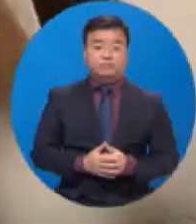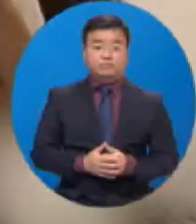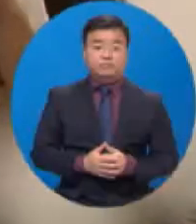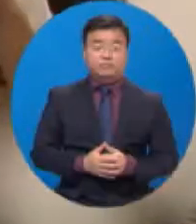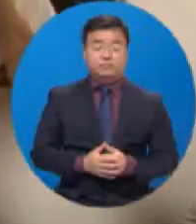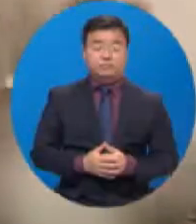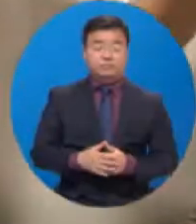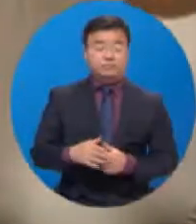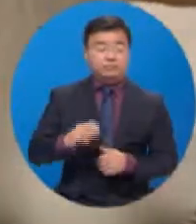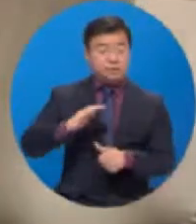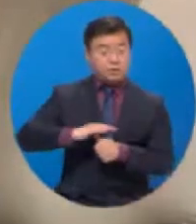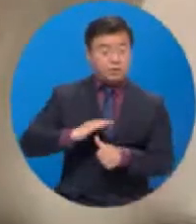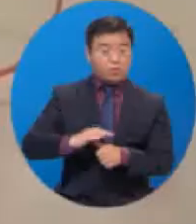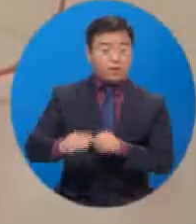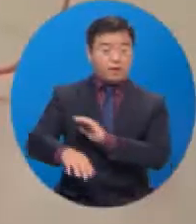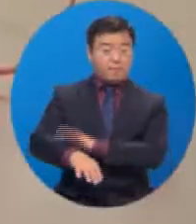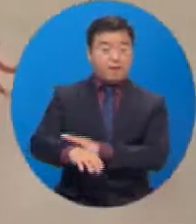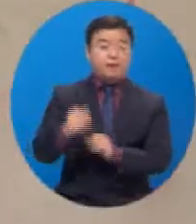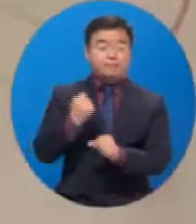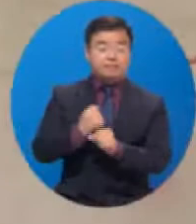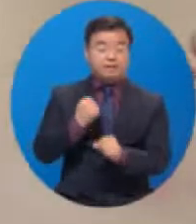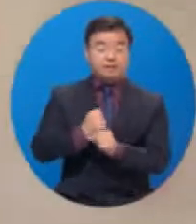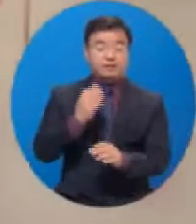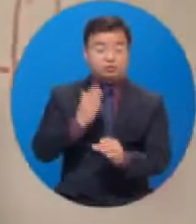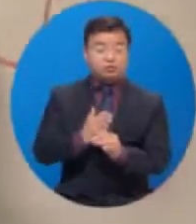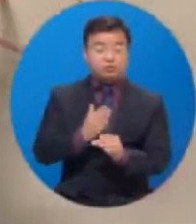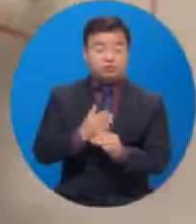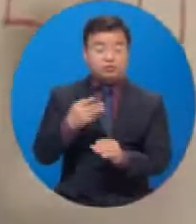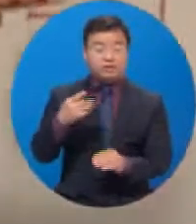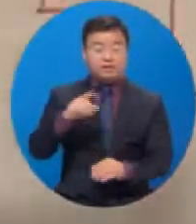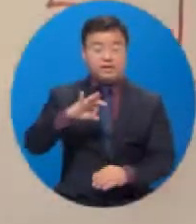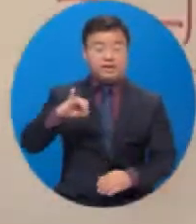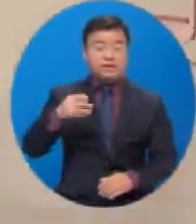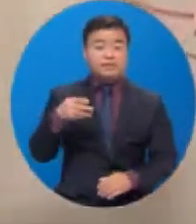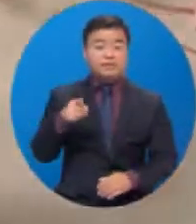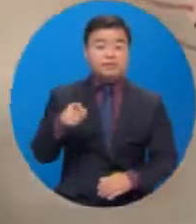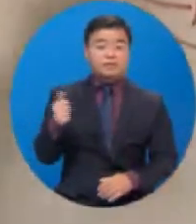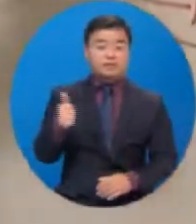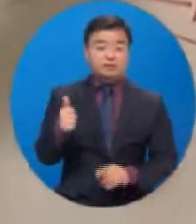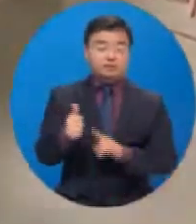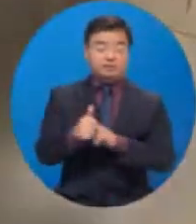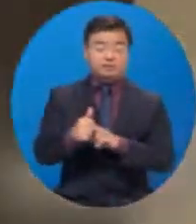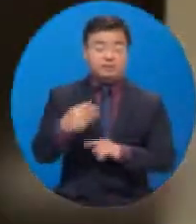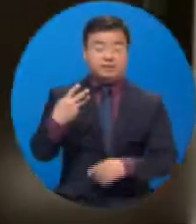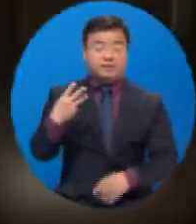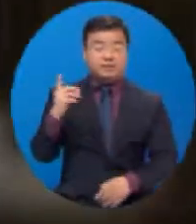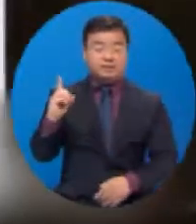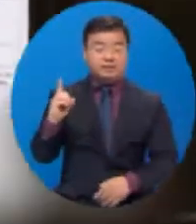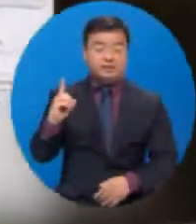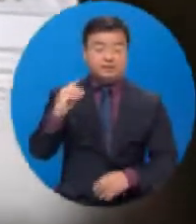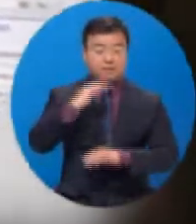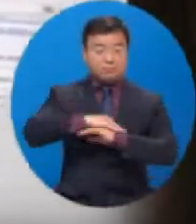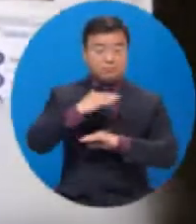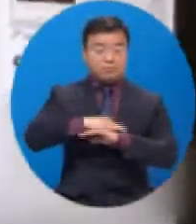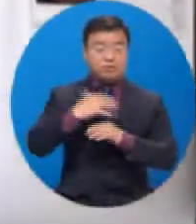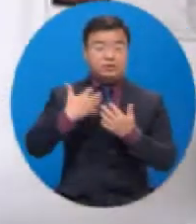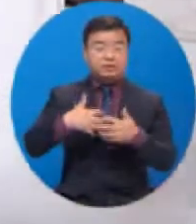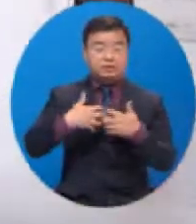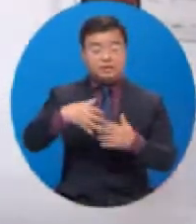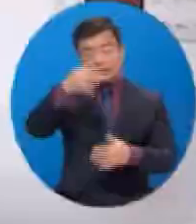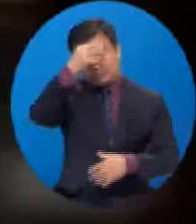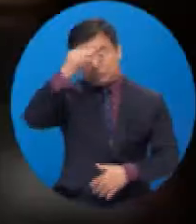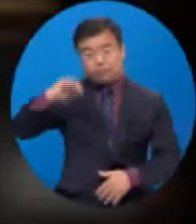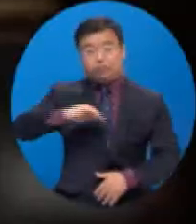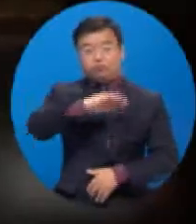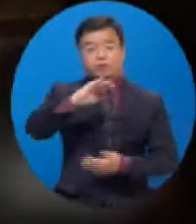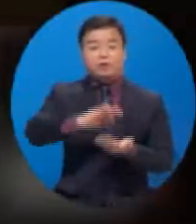알렉스의 팔을 만든 제작자 중 한 명인 타일러 푸트레스키는 3D 프린터 기술이 우리에게 많은 변화를 가져다 줄